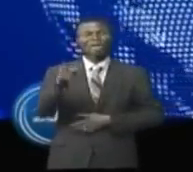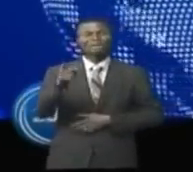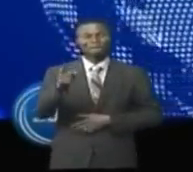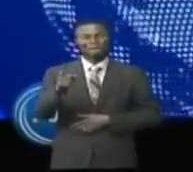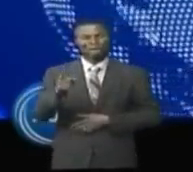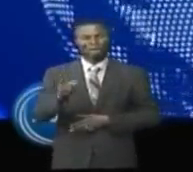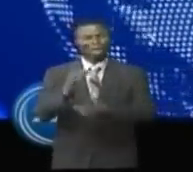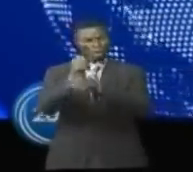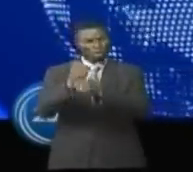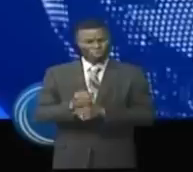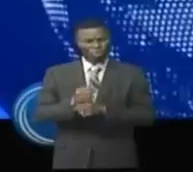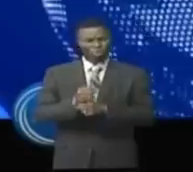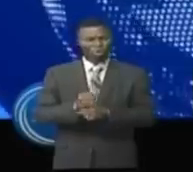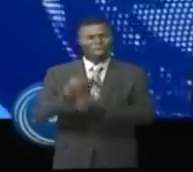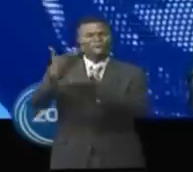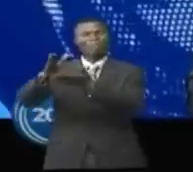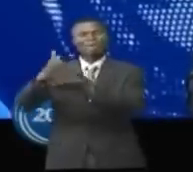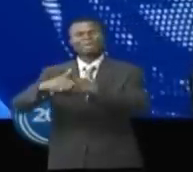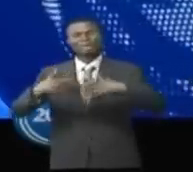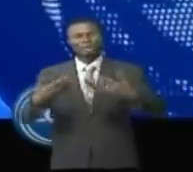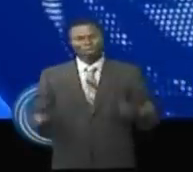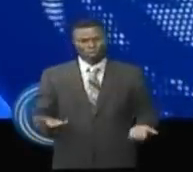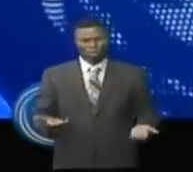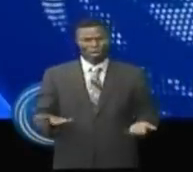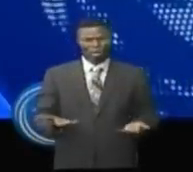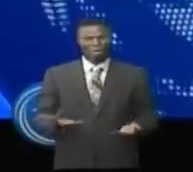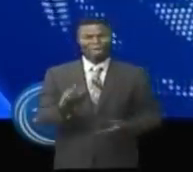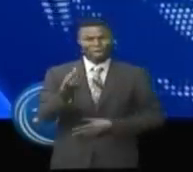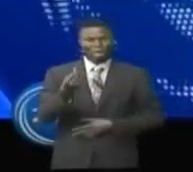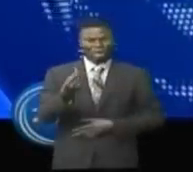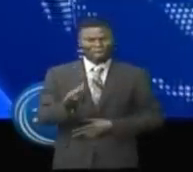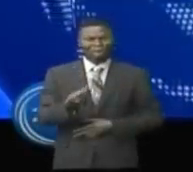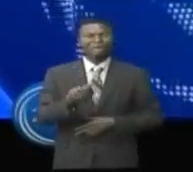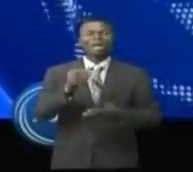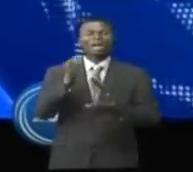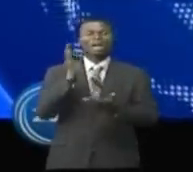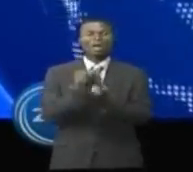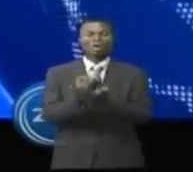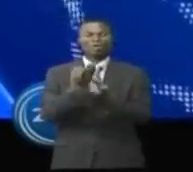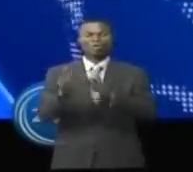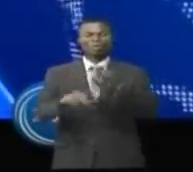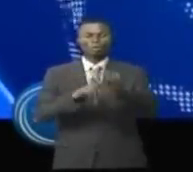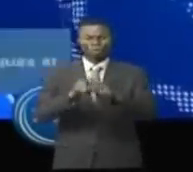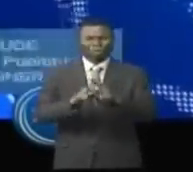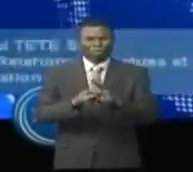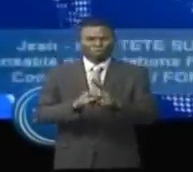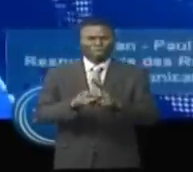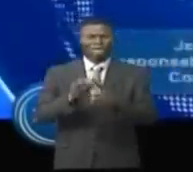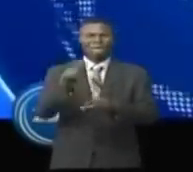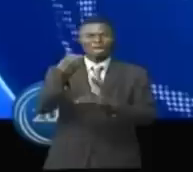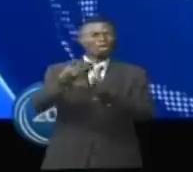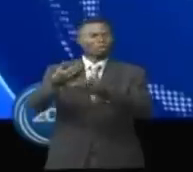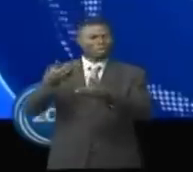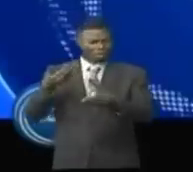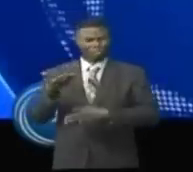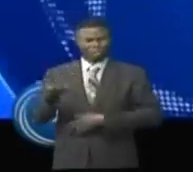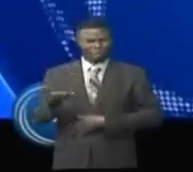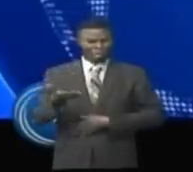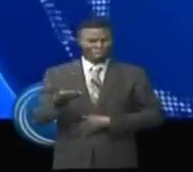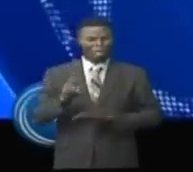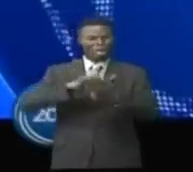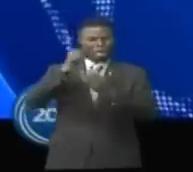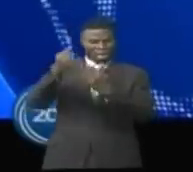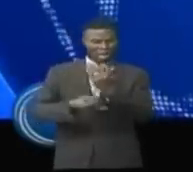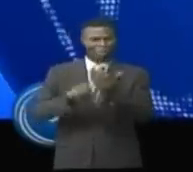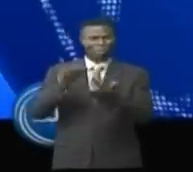mobilisés sont affectés. Parce que généralement, l'argent du FONER, c'est de l'argent préaffecté. Parce qu'il y a déjà des